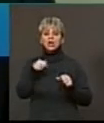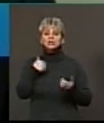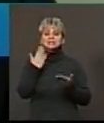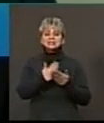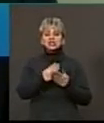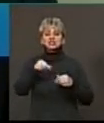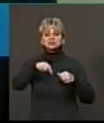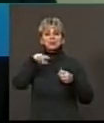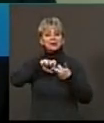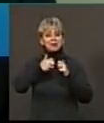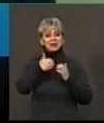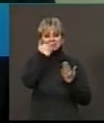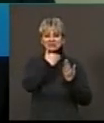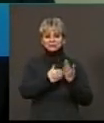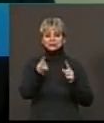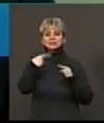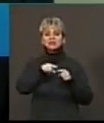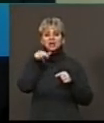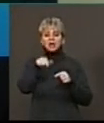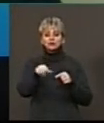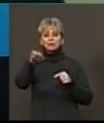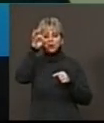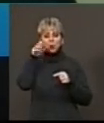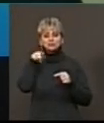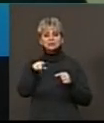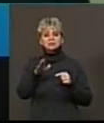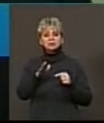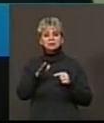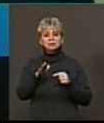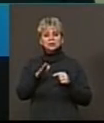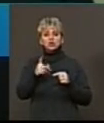нас еще есть проблема в списках. Как вы помните, у нас